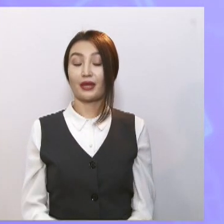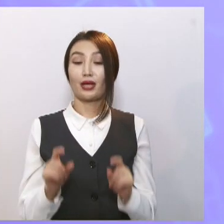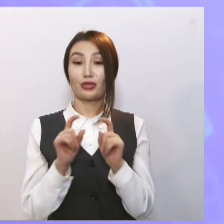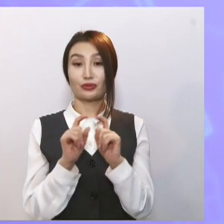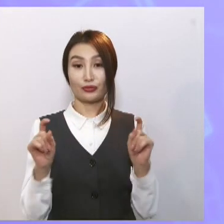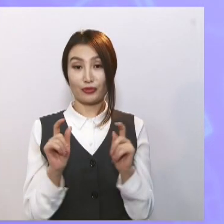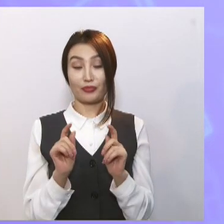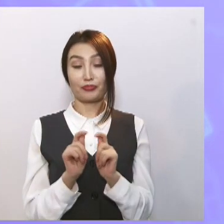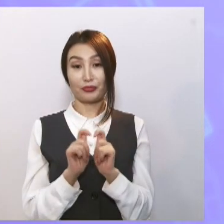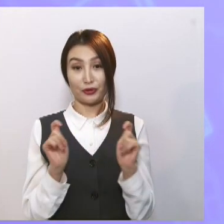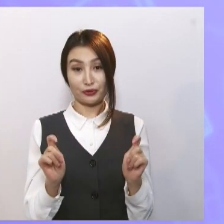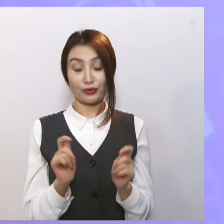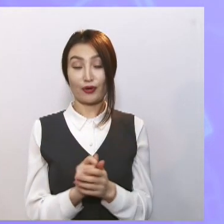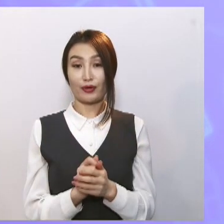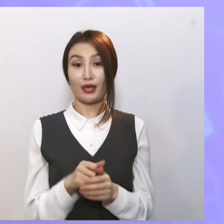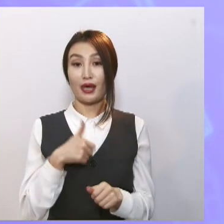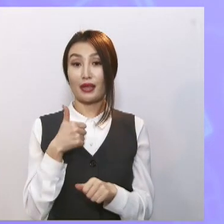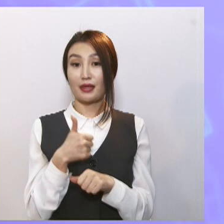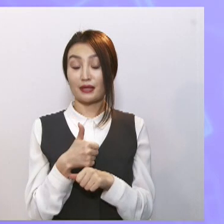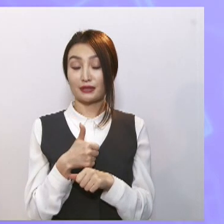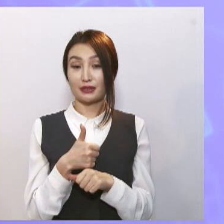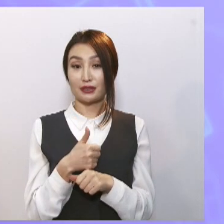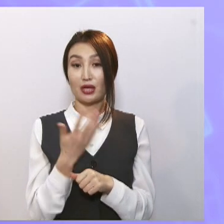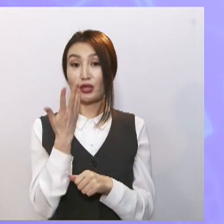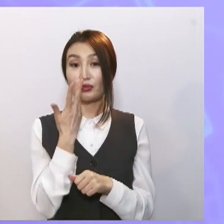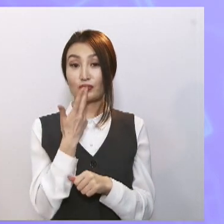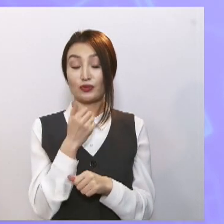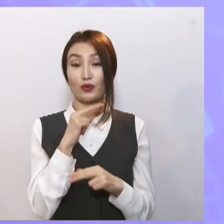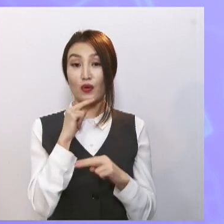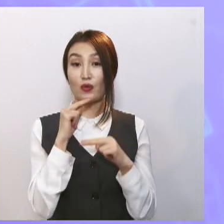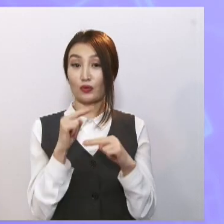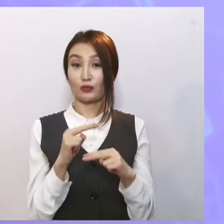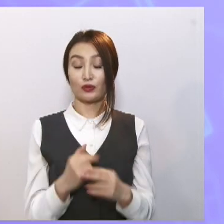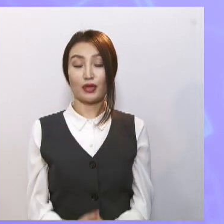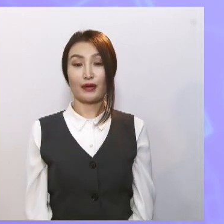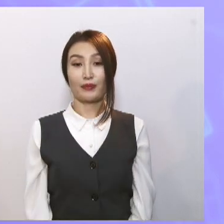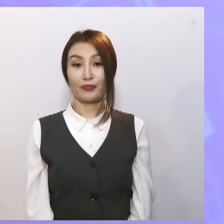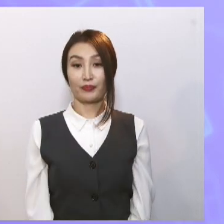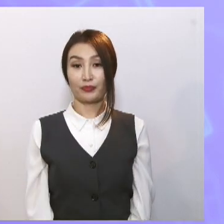Сүйлөм түзгүлү. Негизгиси түстөргө көңүл бургула.